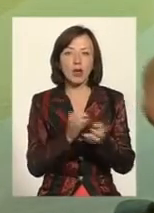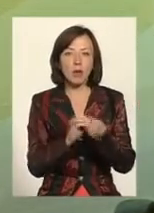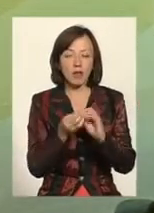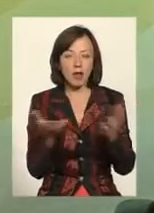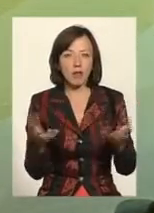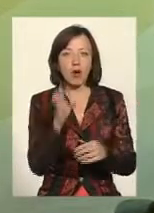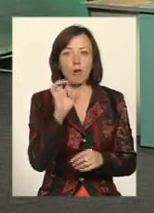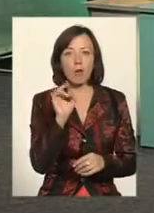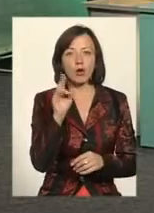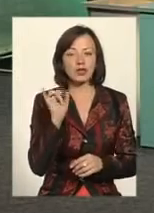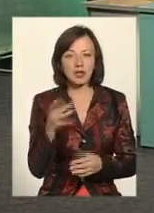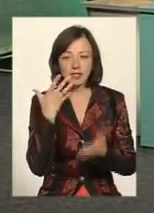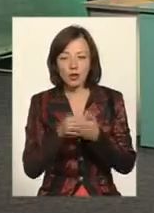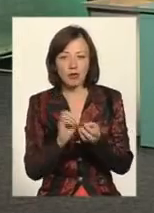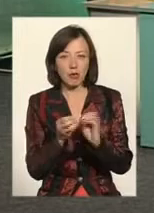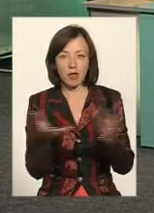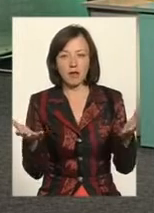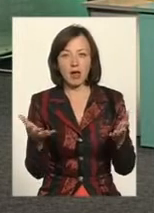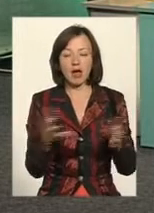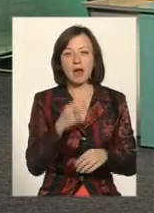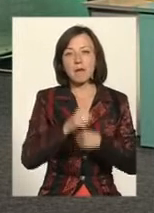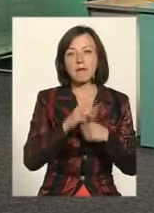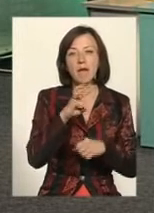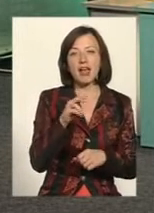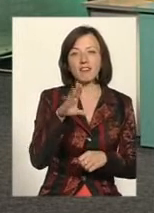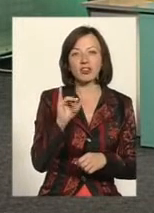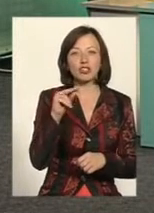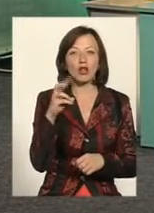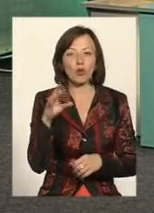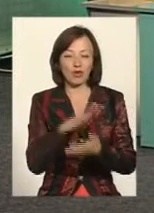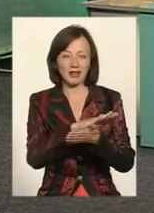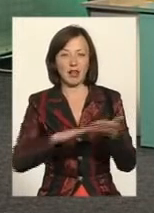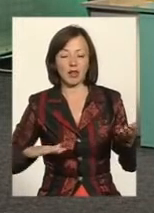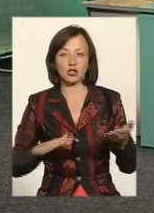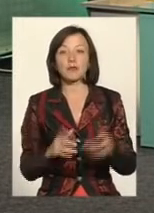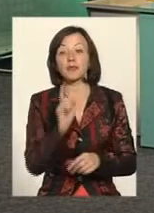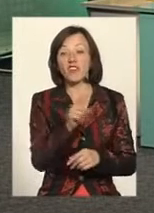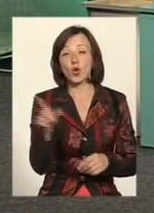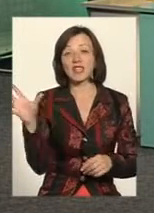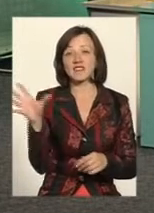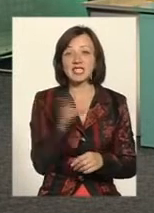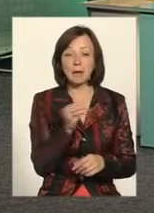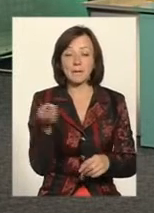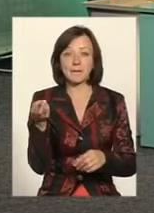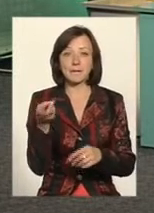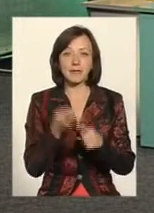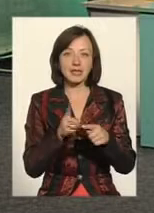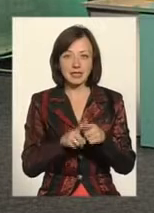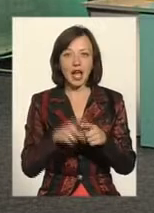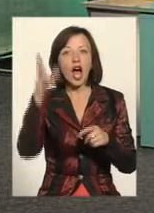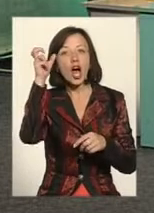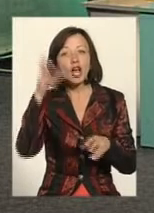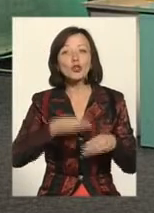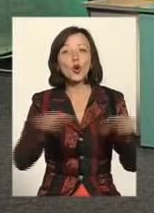проблеми, Бондар, свої проблеми, ну, Мельниченко, свої і так далі. Тобто вони всі прийшли, це гречку сіє, так.